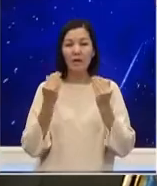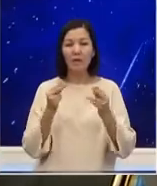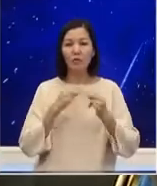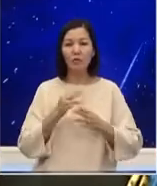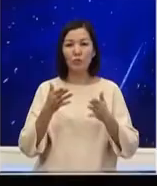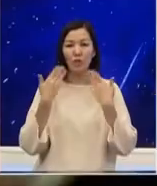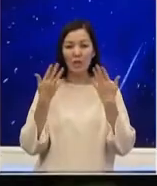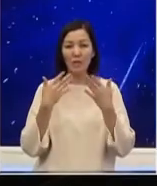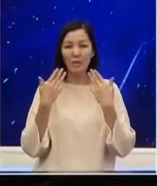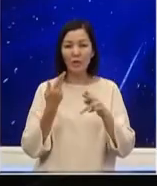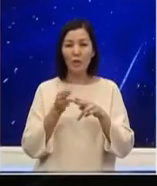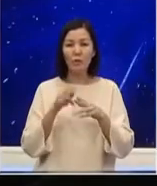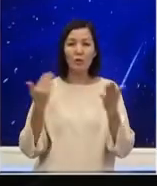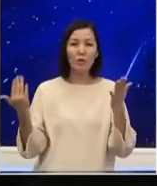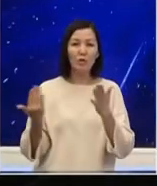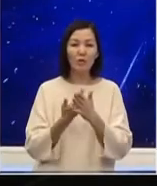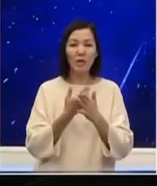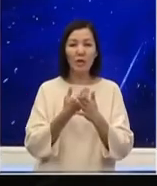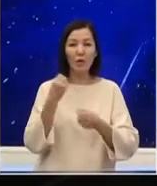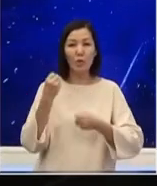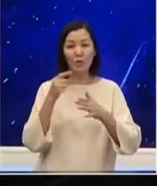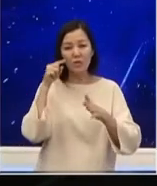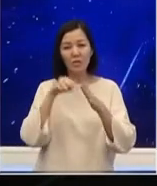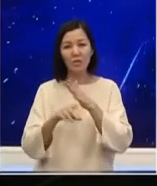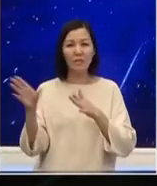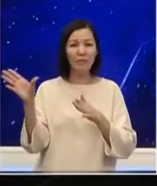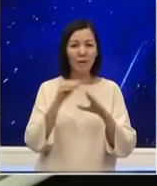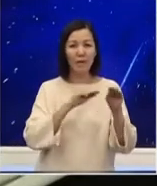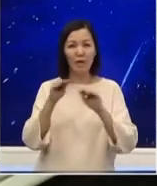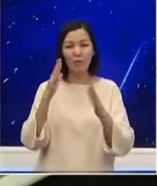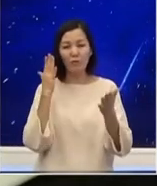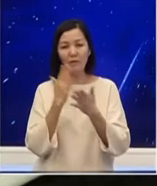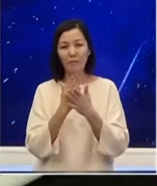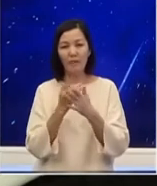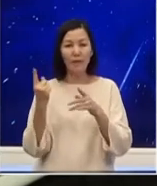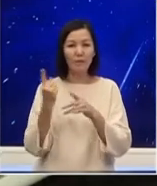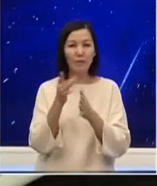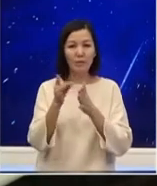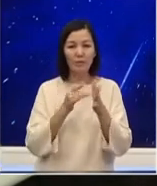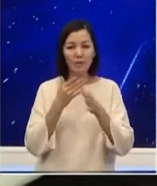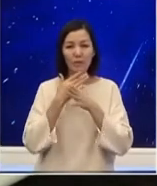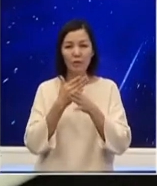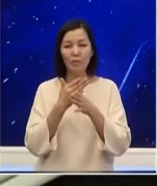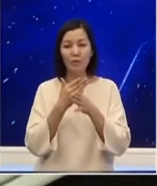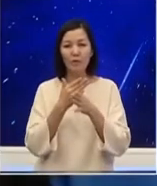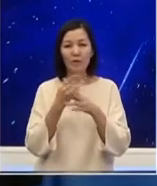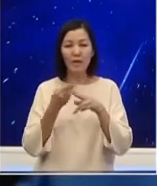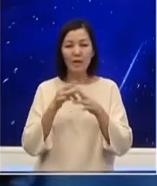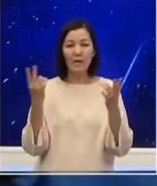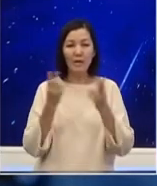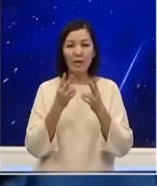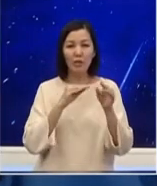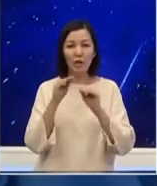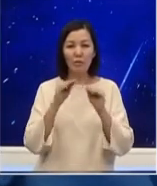едәуір жеңілдеген. Өйткені жаңа жедел жәрдем көлігінде қажет дүниенің бәрі бар. Бірінші медициналық көмек көрсетуге ең қажетті